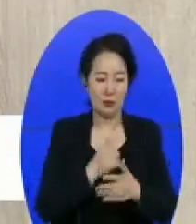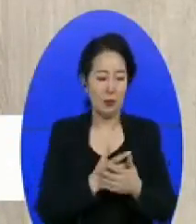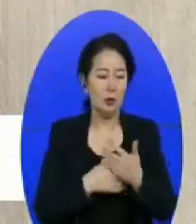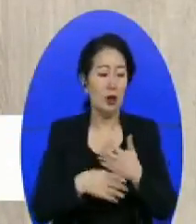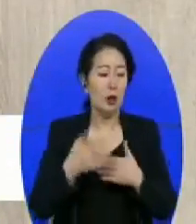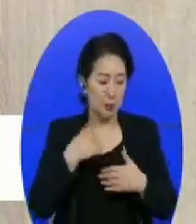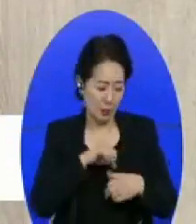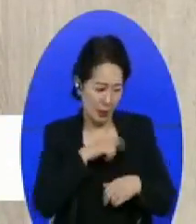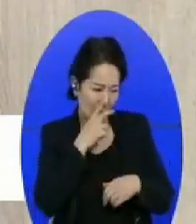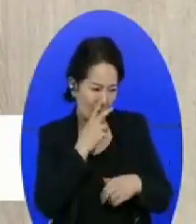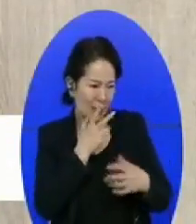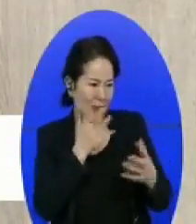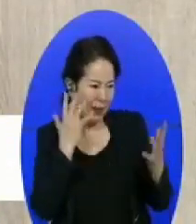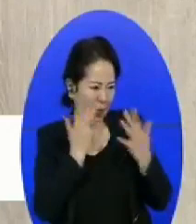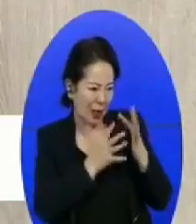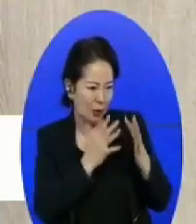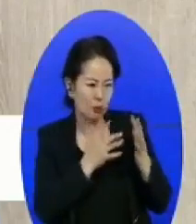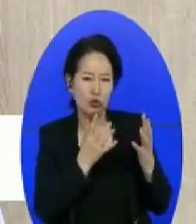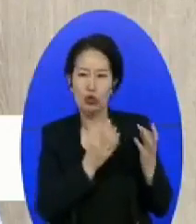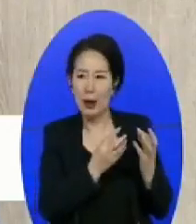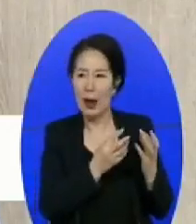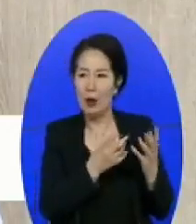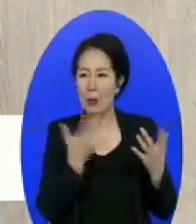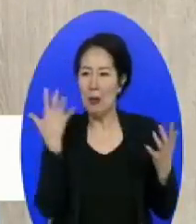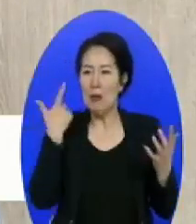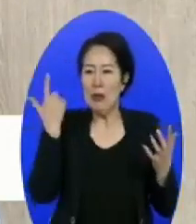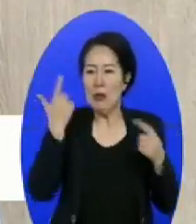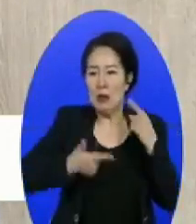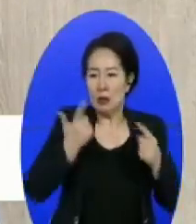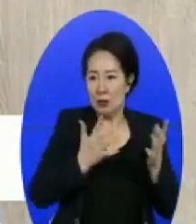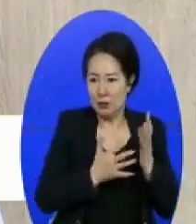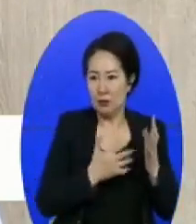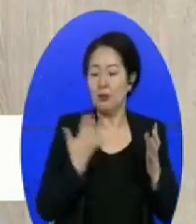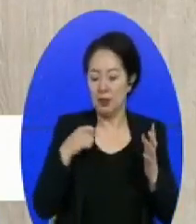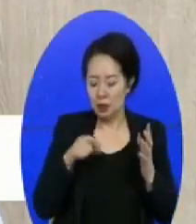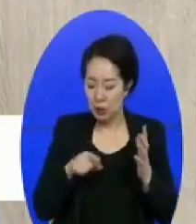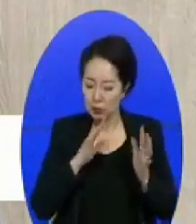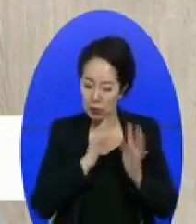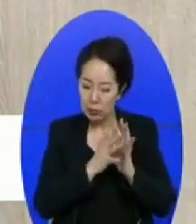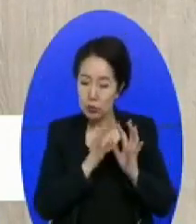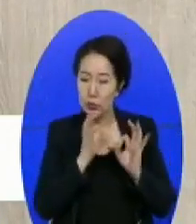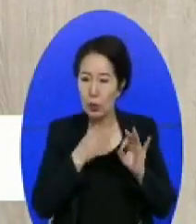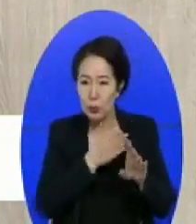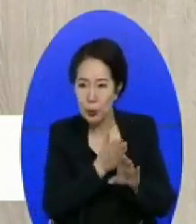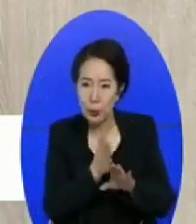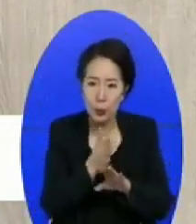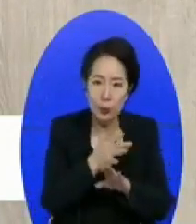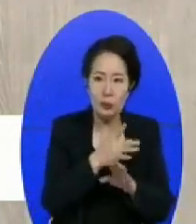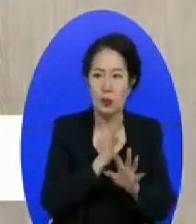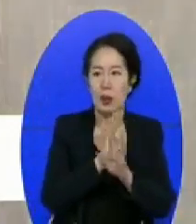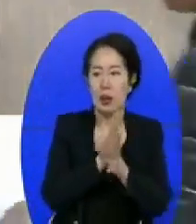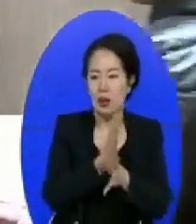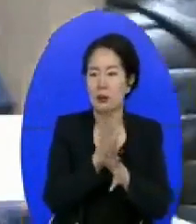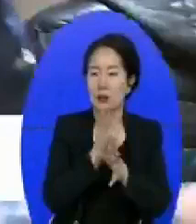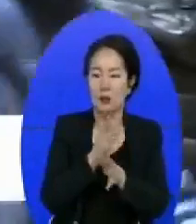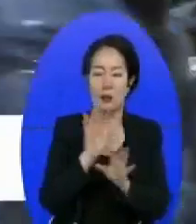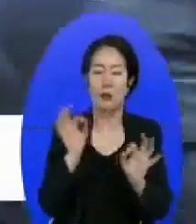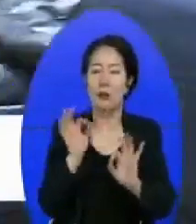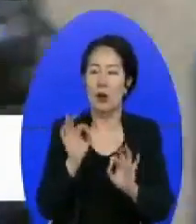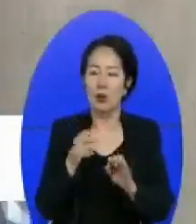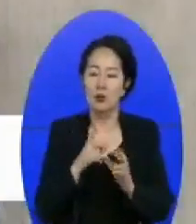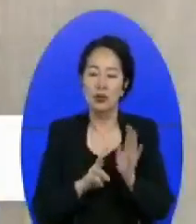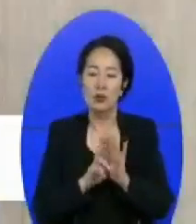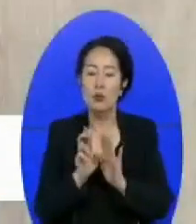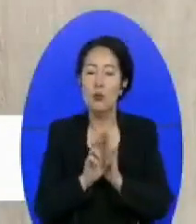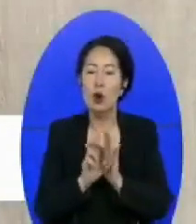Эдгээр нь бидний хувьд бол цөөн хүн байгаа. Тэгэхээр энэ цөөн хүн үүсгэх юм боломжийг яаж чинь хоёрдугаар урсгалын зүй учраас одоо шахцуудаа давхардал үүсэхгүй тийм